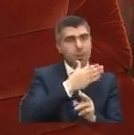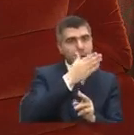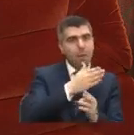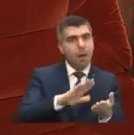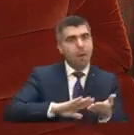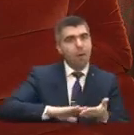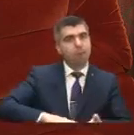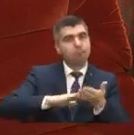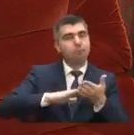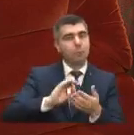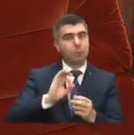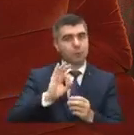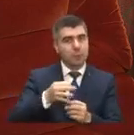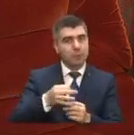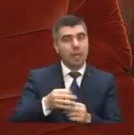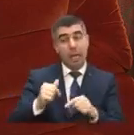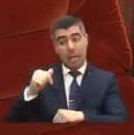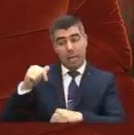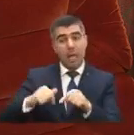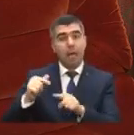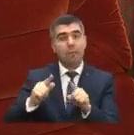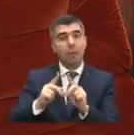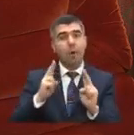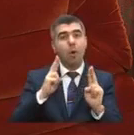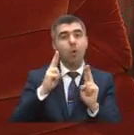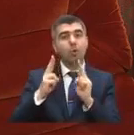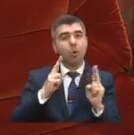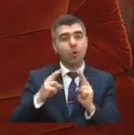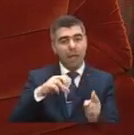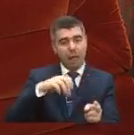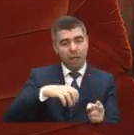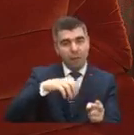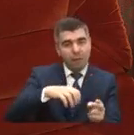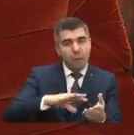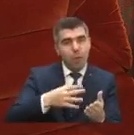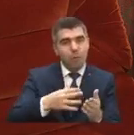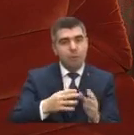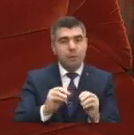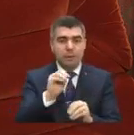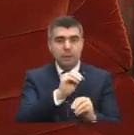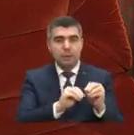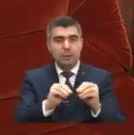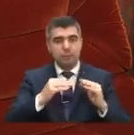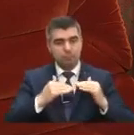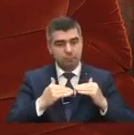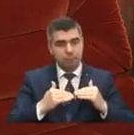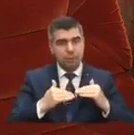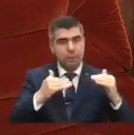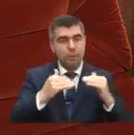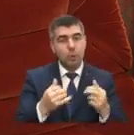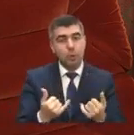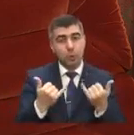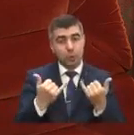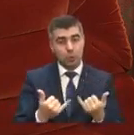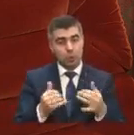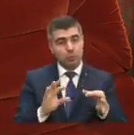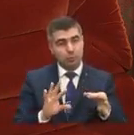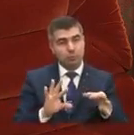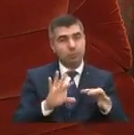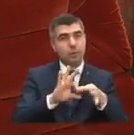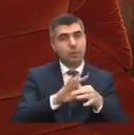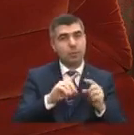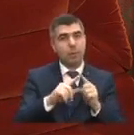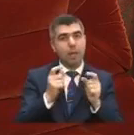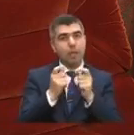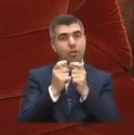اللي يتطلب ايضا العديد من الموارد الماليه لهذا الصدد. ونحن الان في اطار العقد البرنامج اللي غنديروه مع الشركه ديال طرق